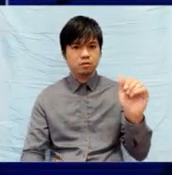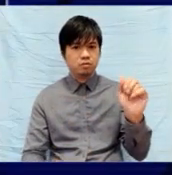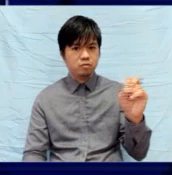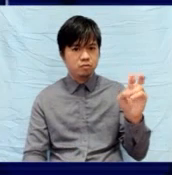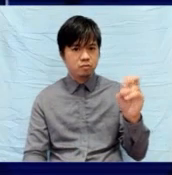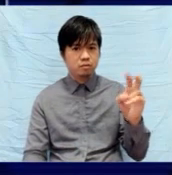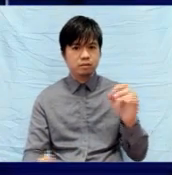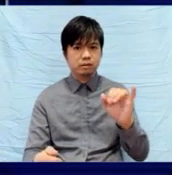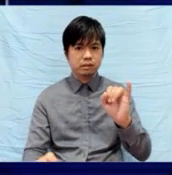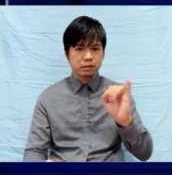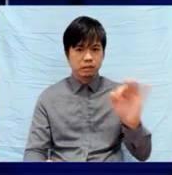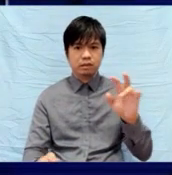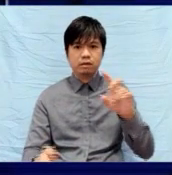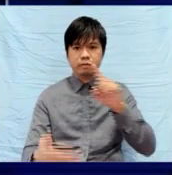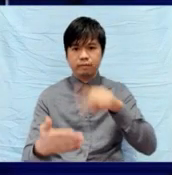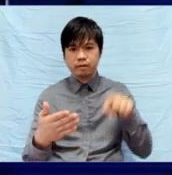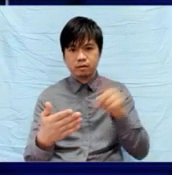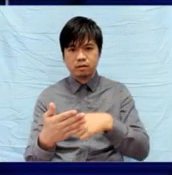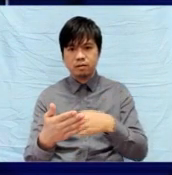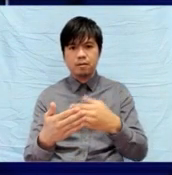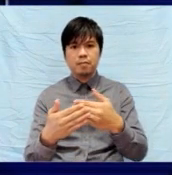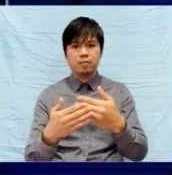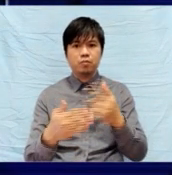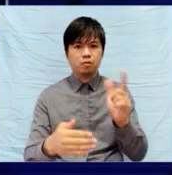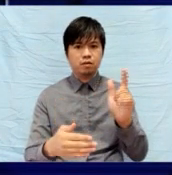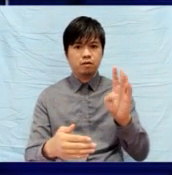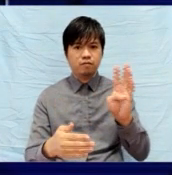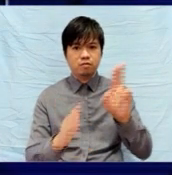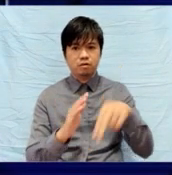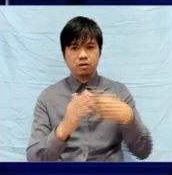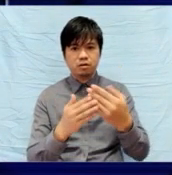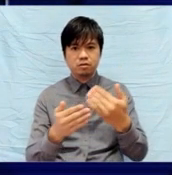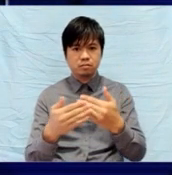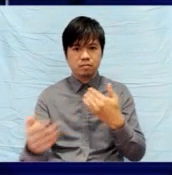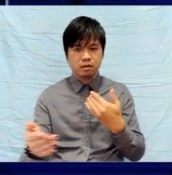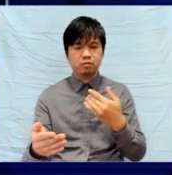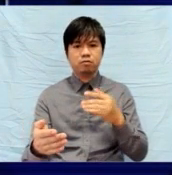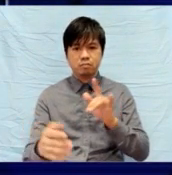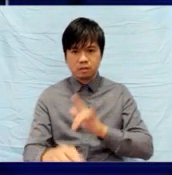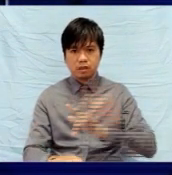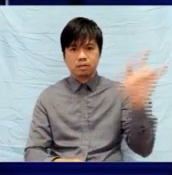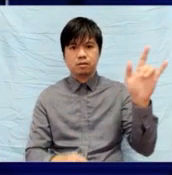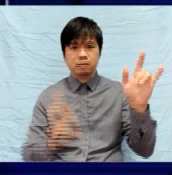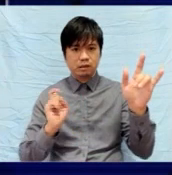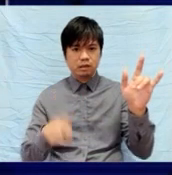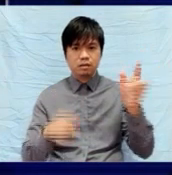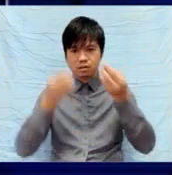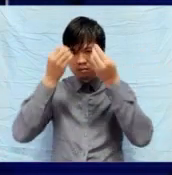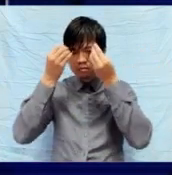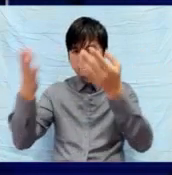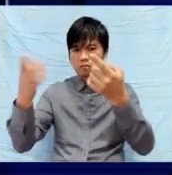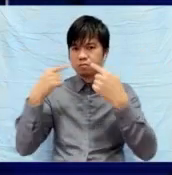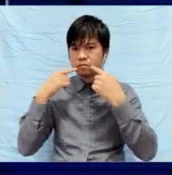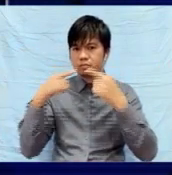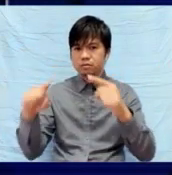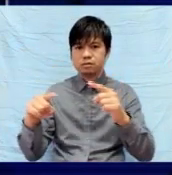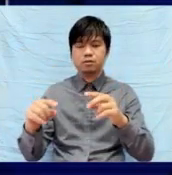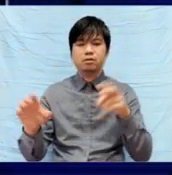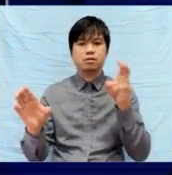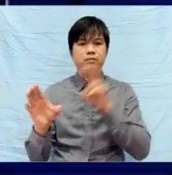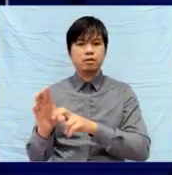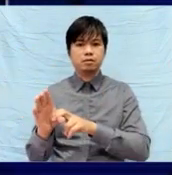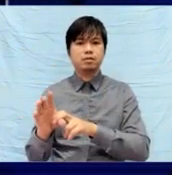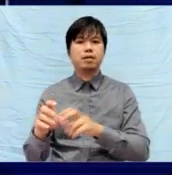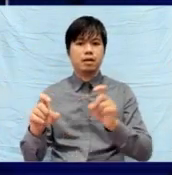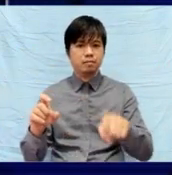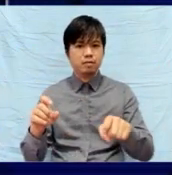airline ng at least 24 hours bago ang estimated time of departure, kailangan ipagbigay alam ito agad sa pasahero at bigyan sila